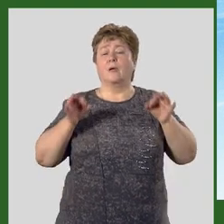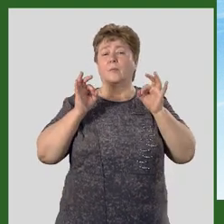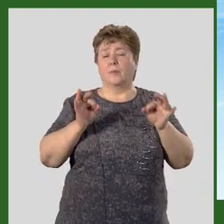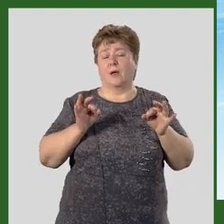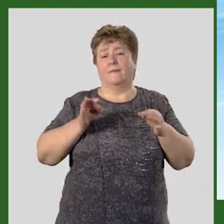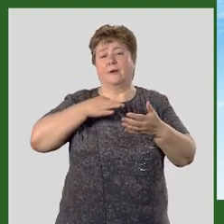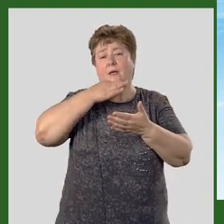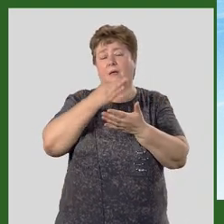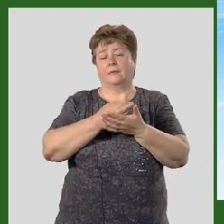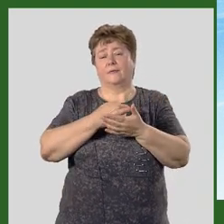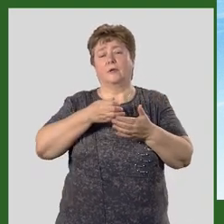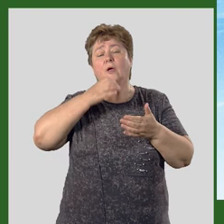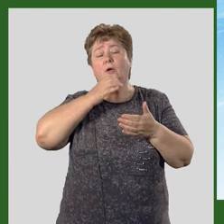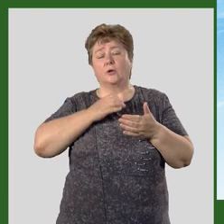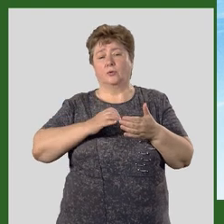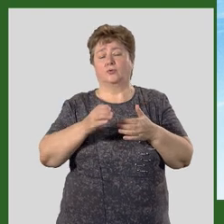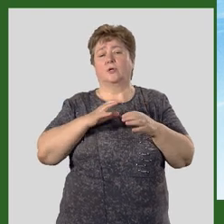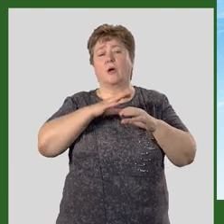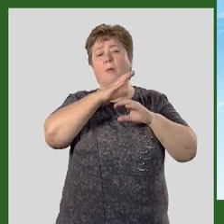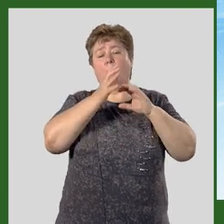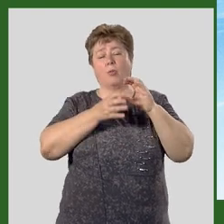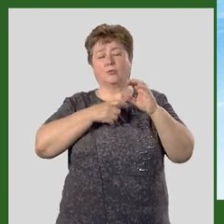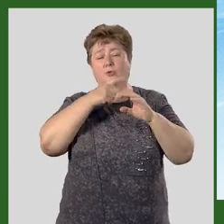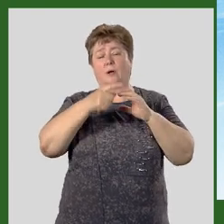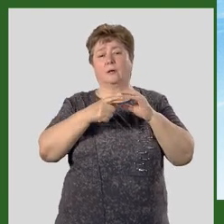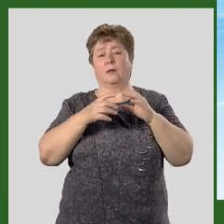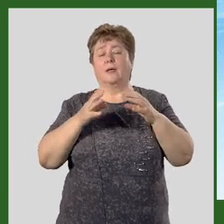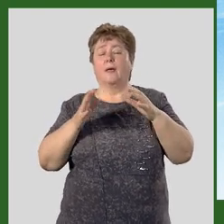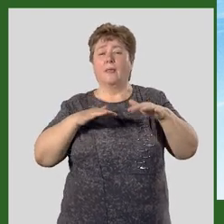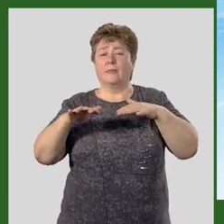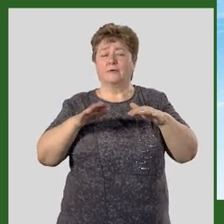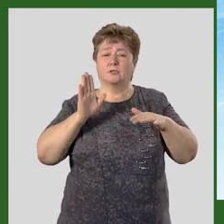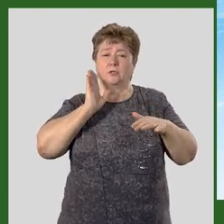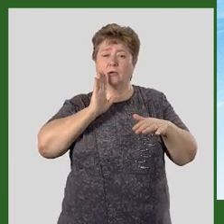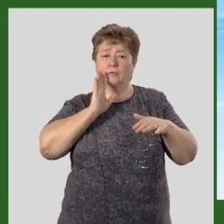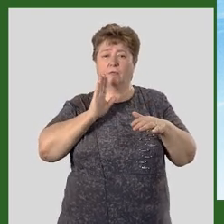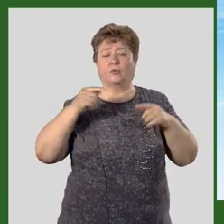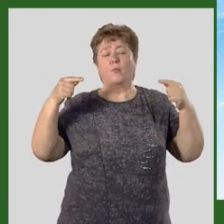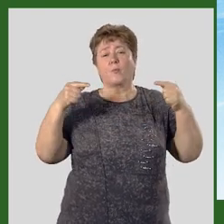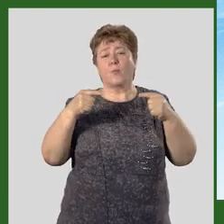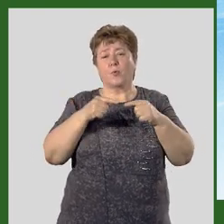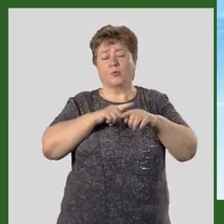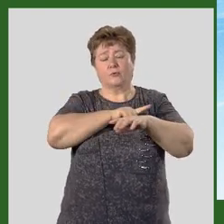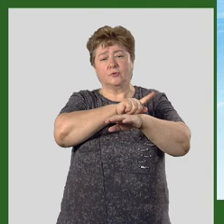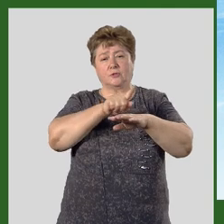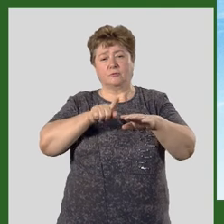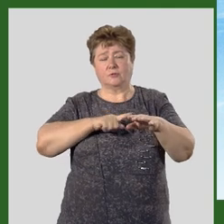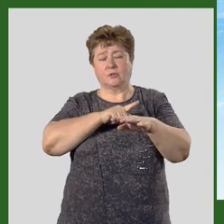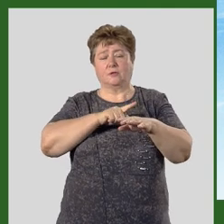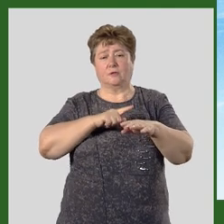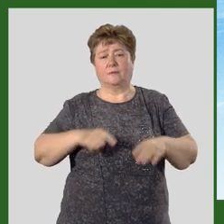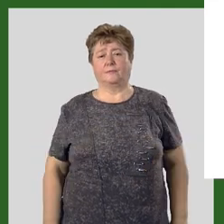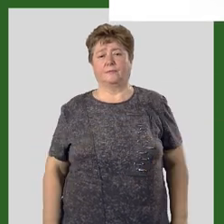Правильный ответ – южное полушарие. Движение вод против часовой